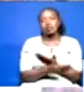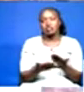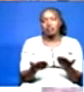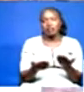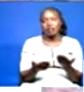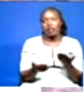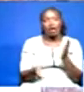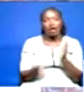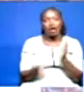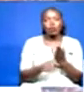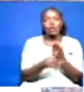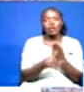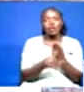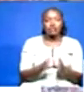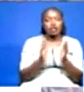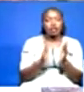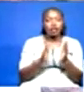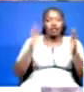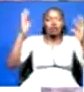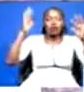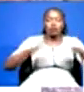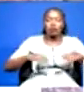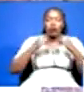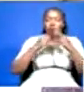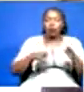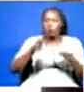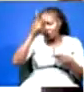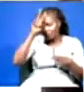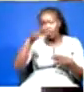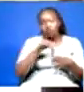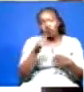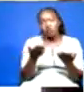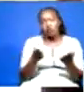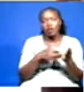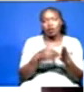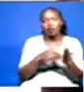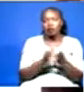Hakuna namna nyingine, hakuna mvua. Hata mbuzi lazima itaenda, sio kama ng'ombe tu.